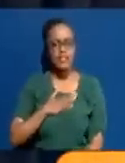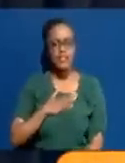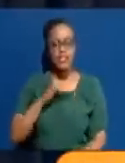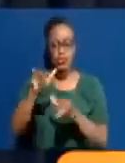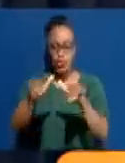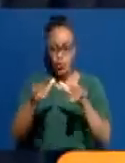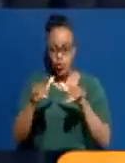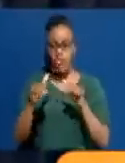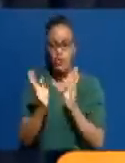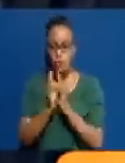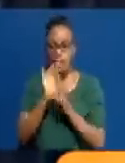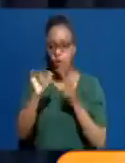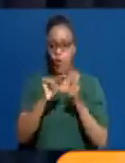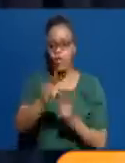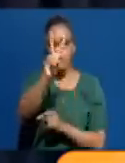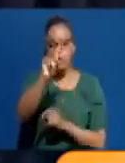Mungoje tuonane na nyinyi